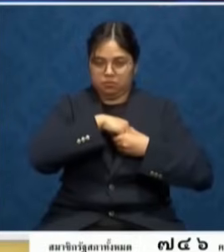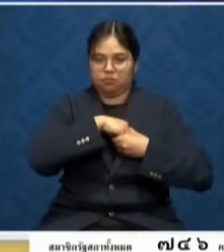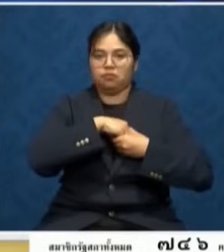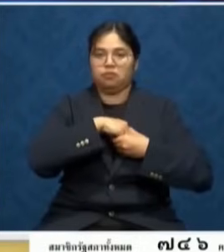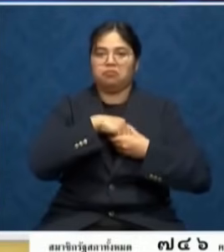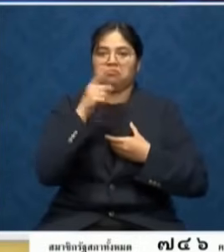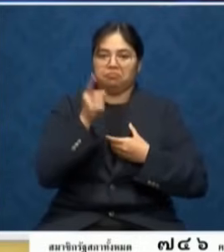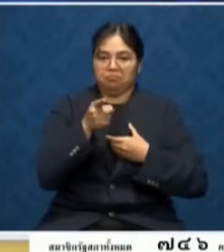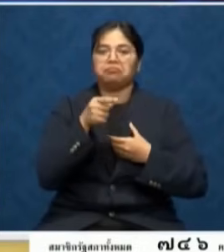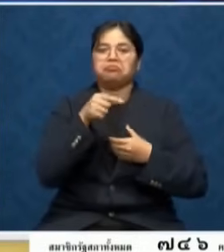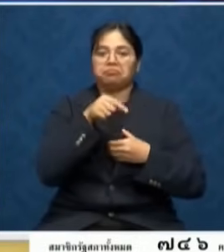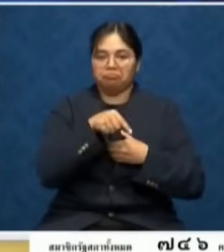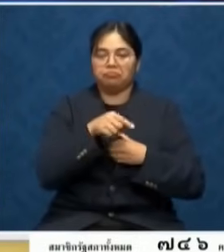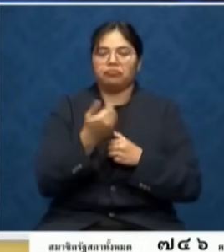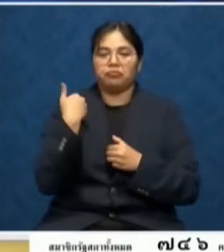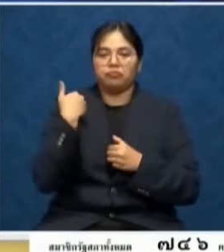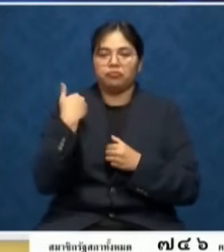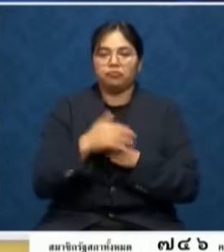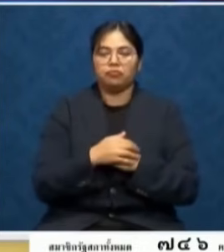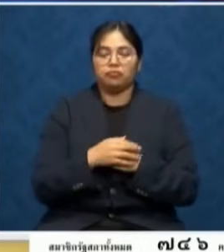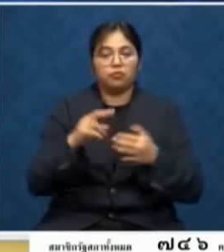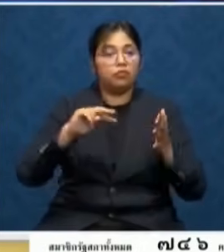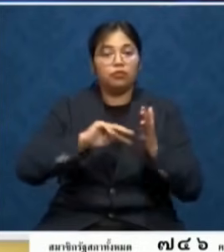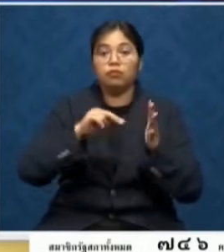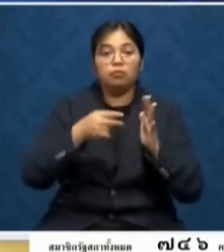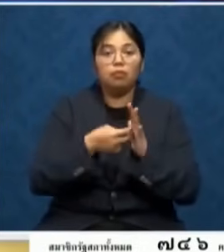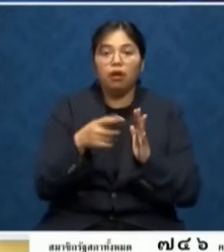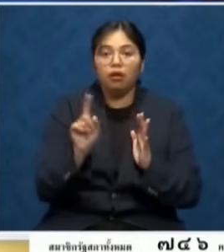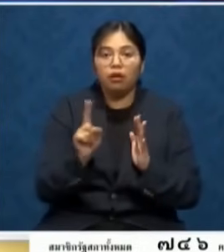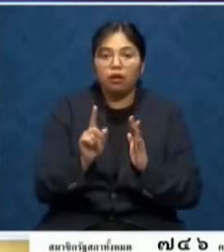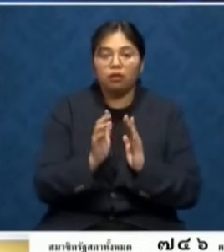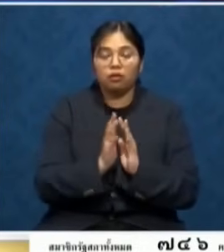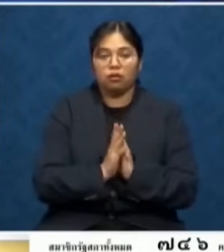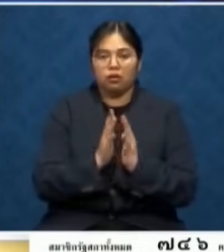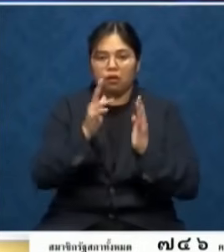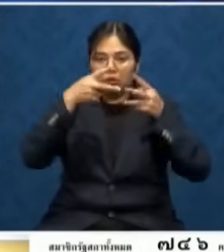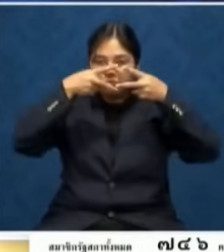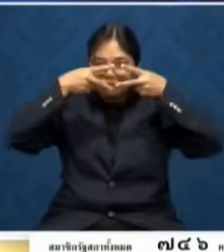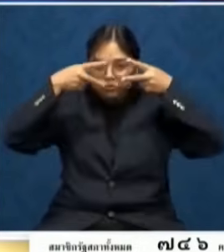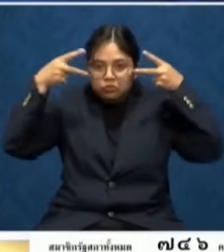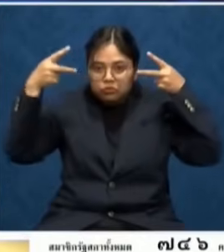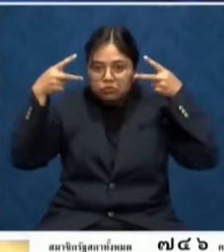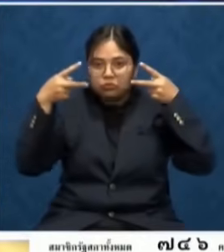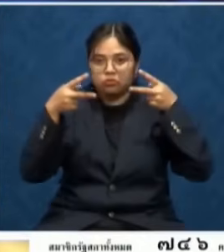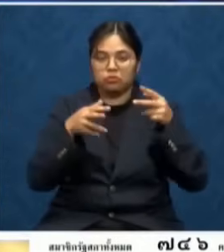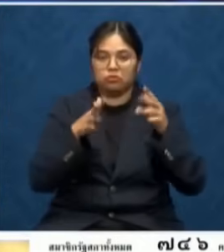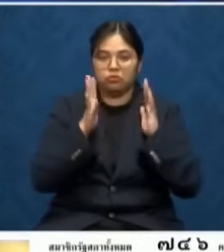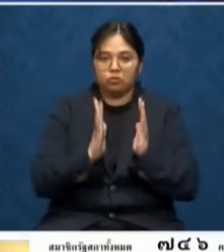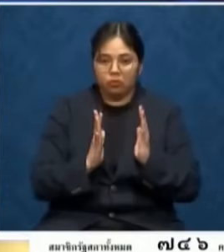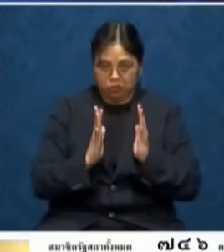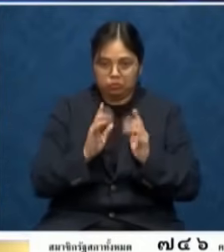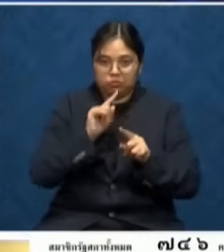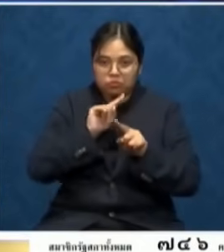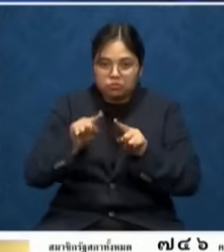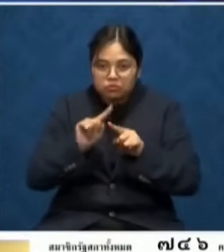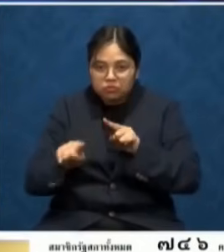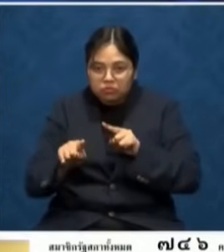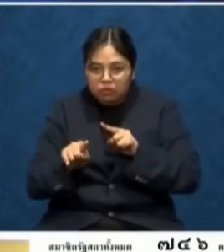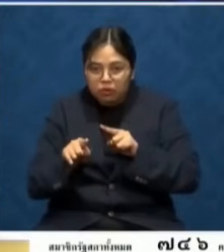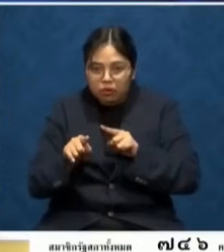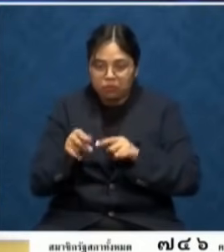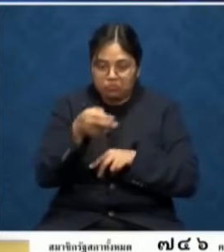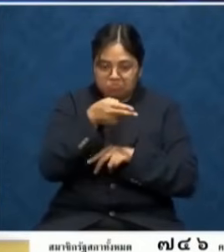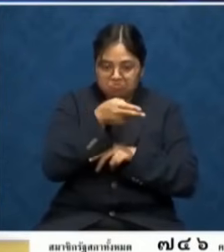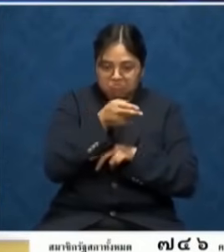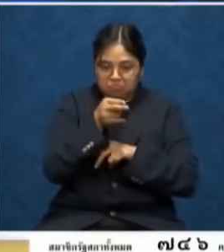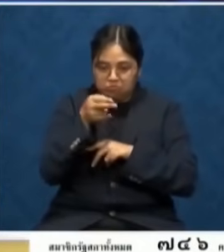ไรครับคือคนร้ายไม่เกิน20คนจัดการจะเดือนละ10